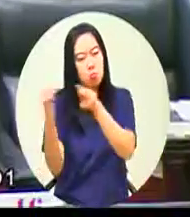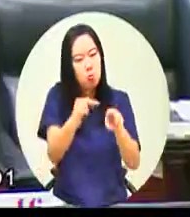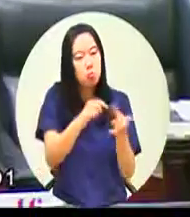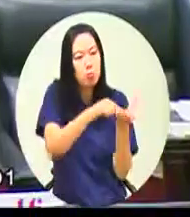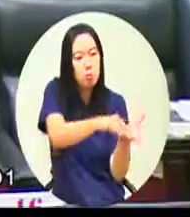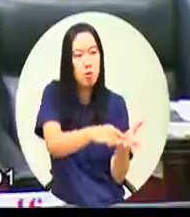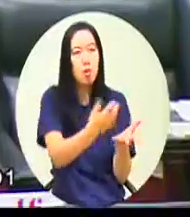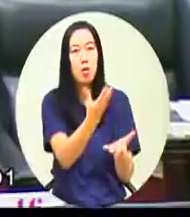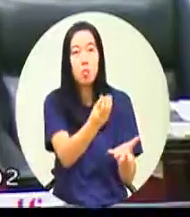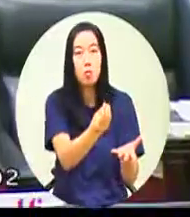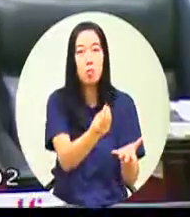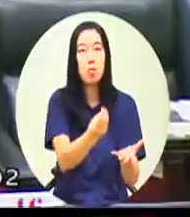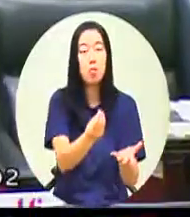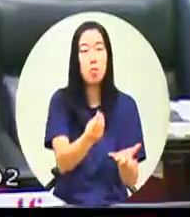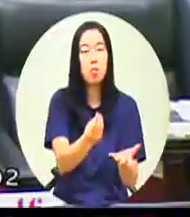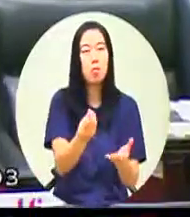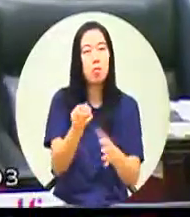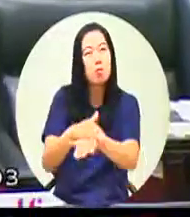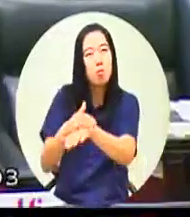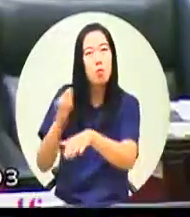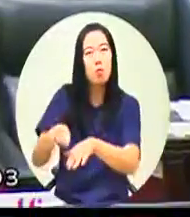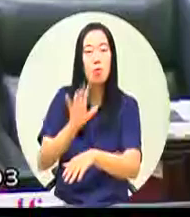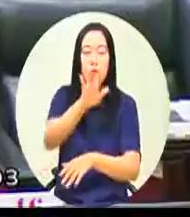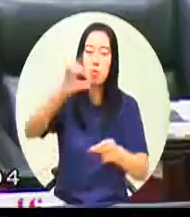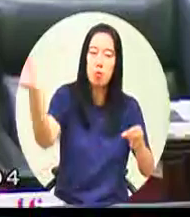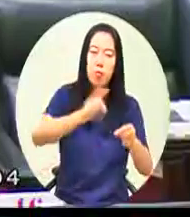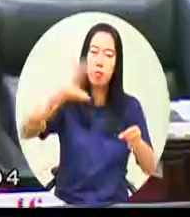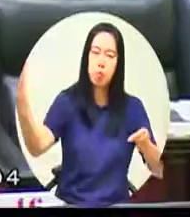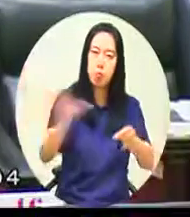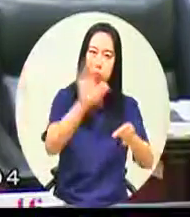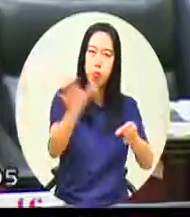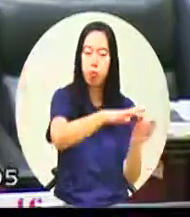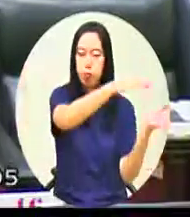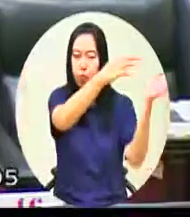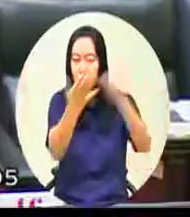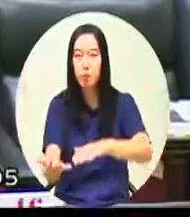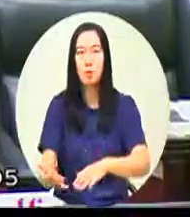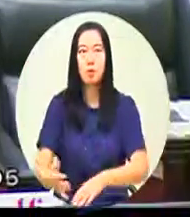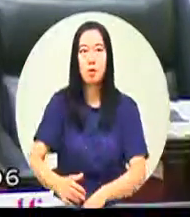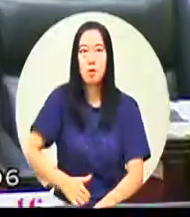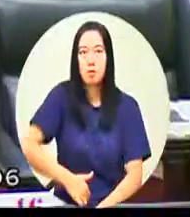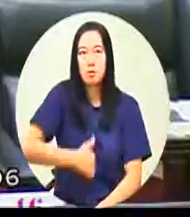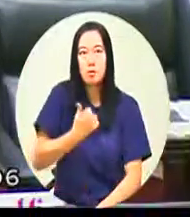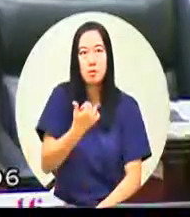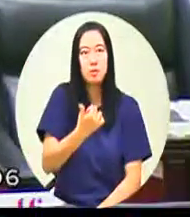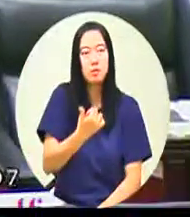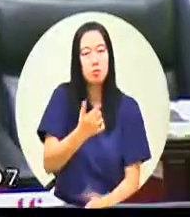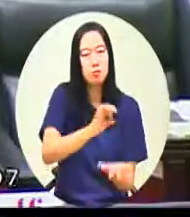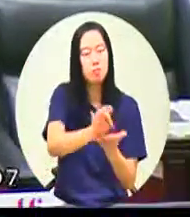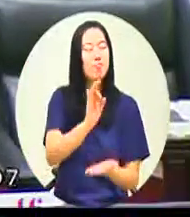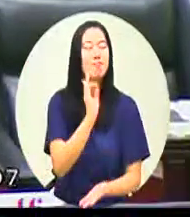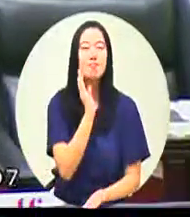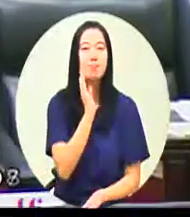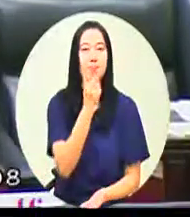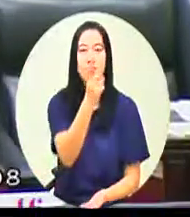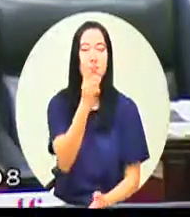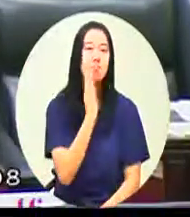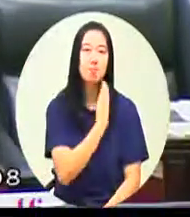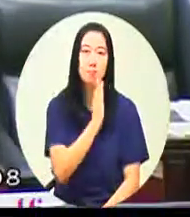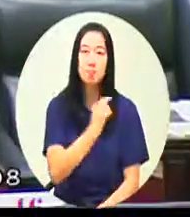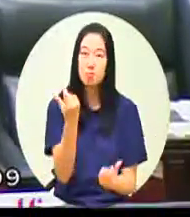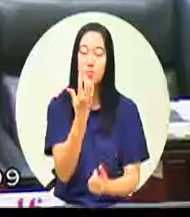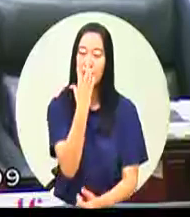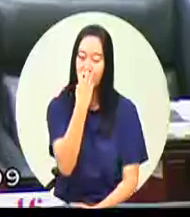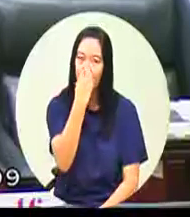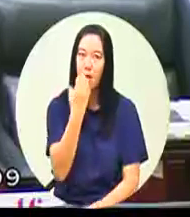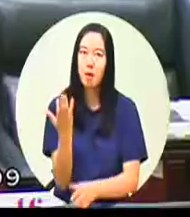着，啊，尤其有风有扫过吼，现有诶物件迄拢已经袂用着啦，尤其若扫白啊扫